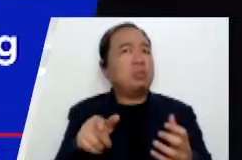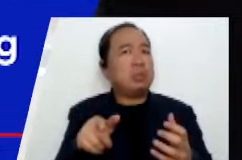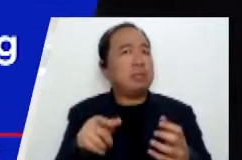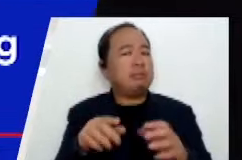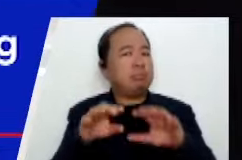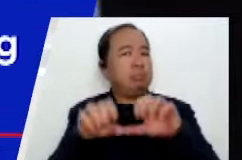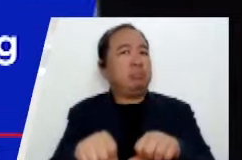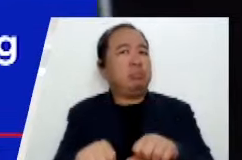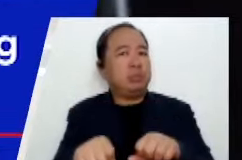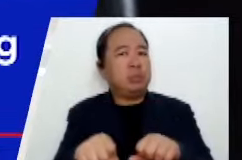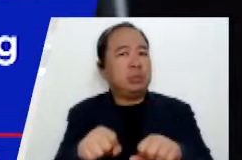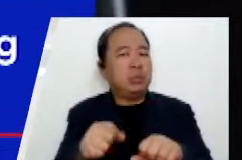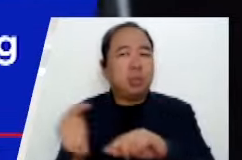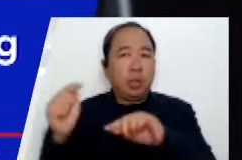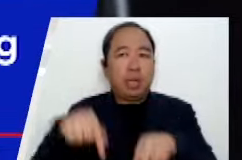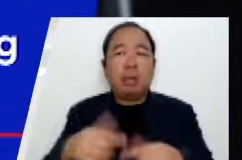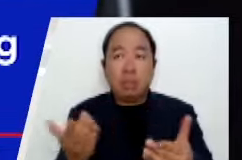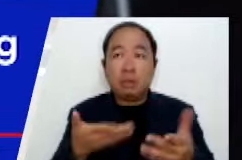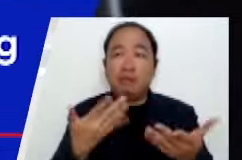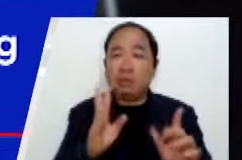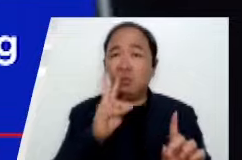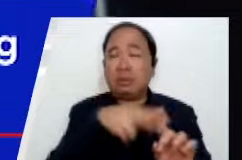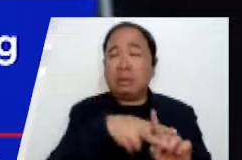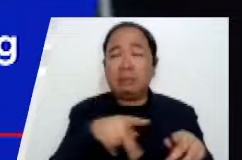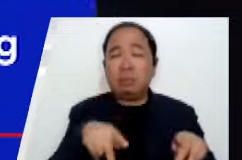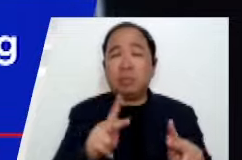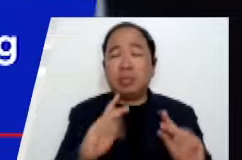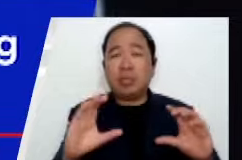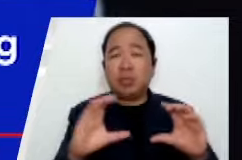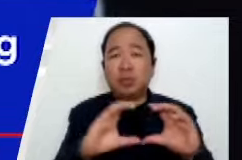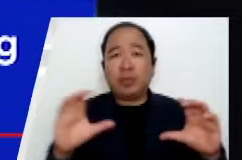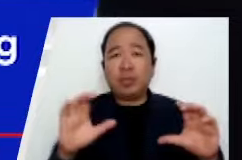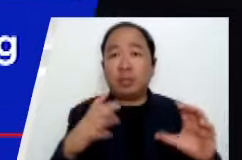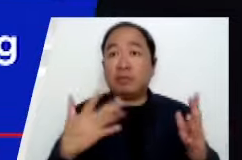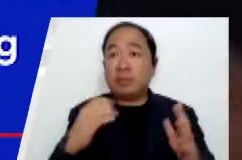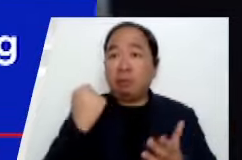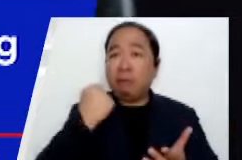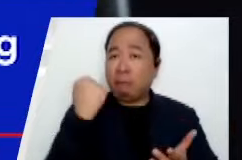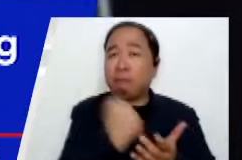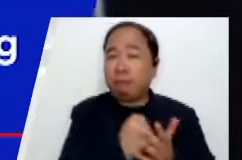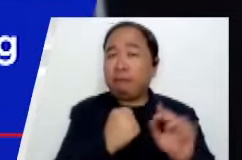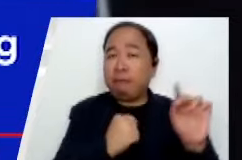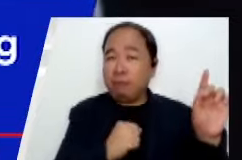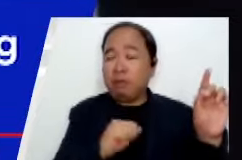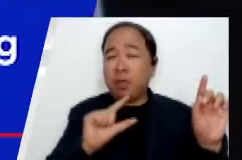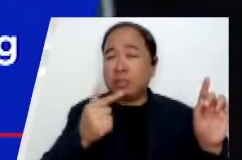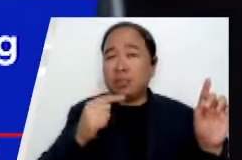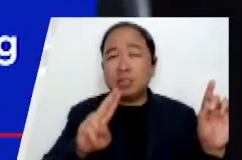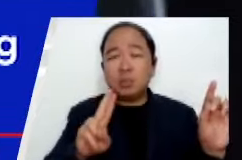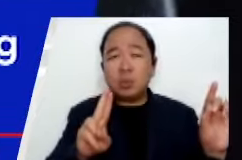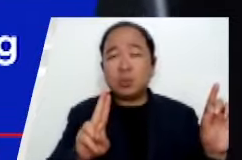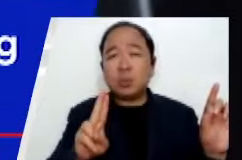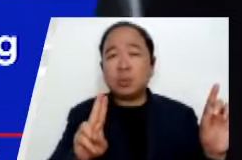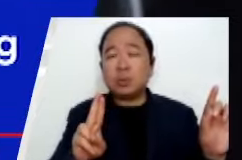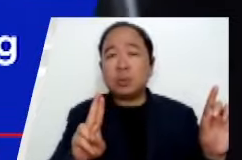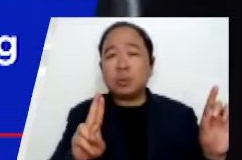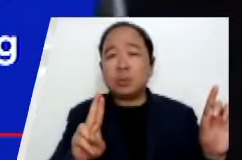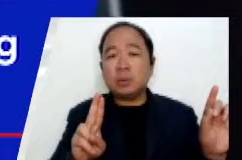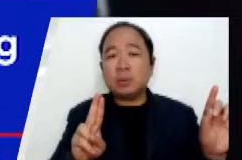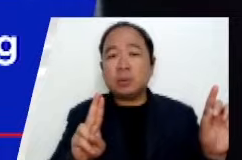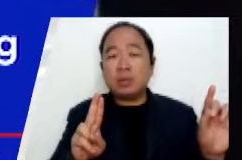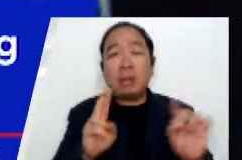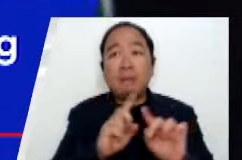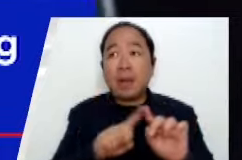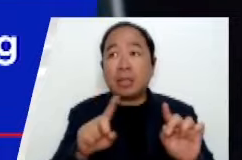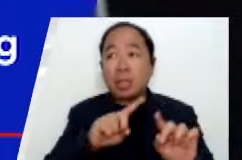nagpili kami ng permit, binigyan kami. But noong araw na